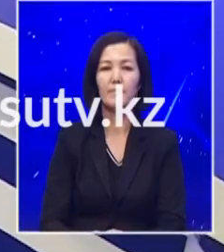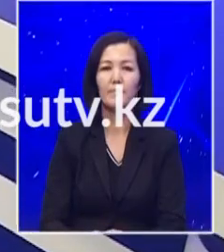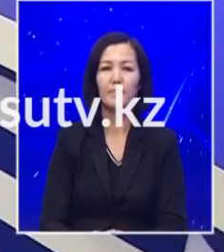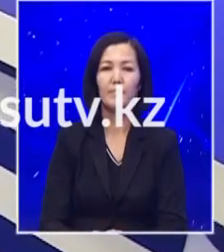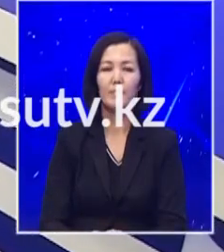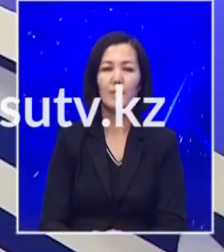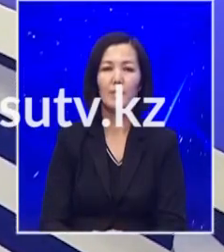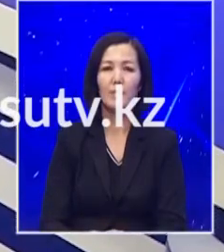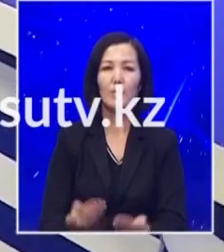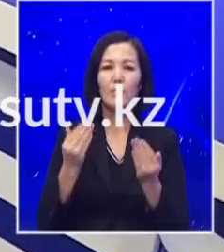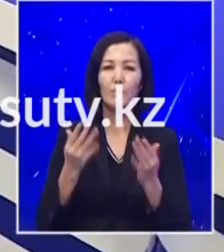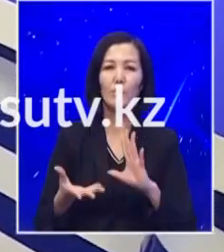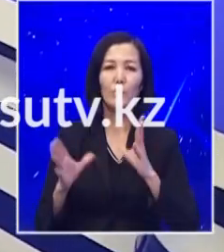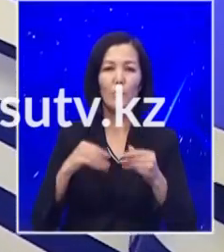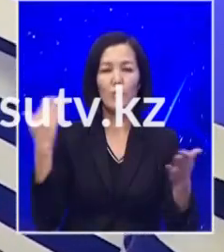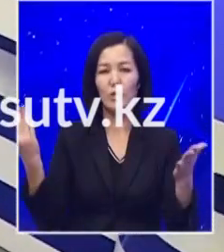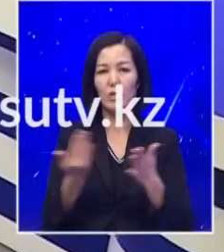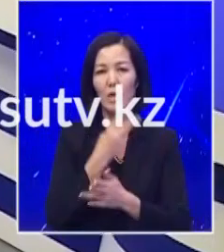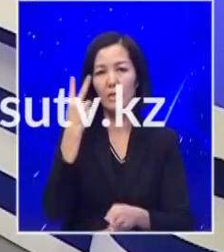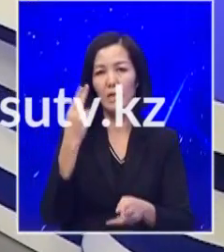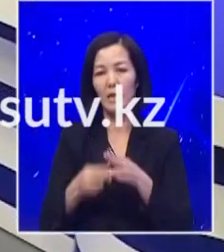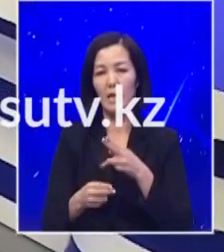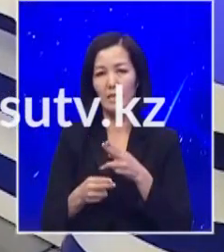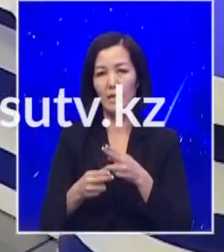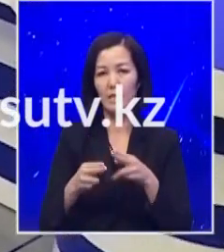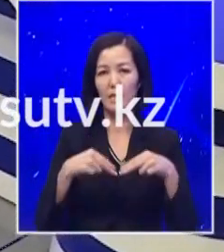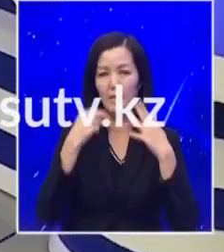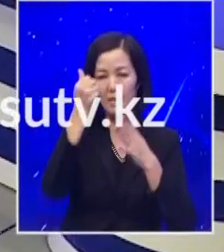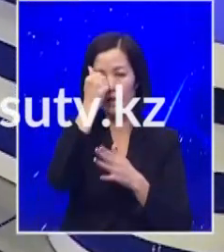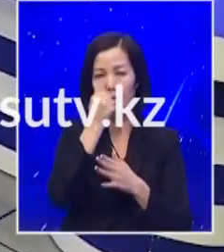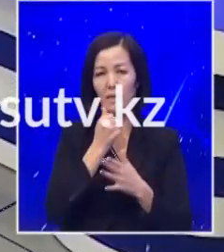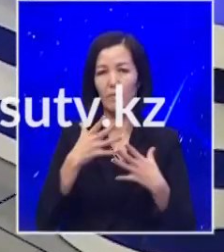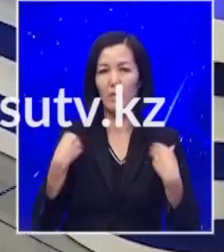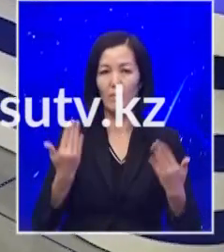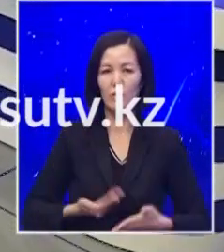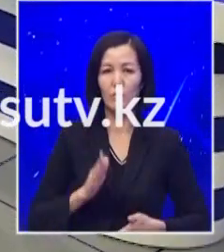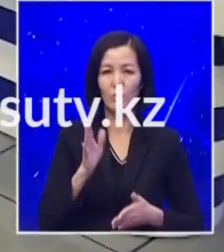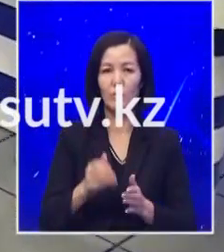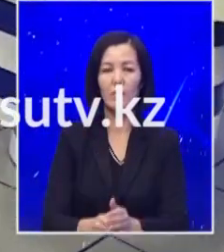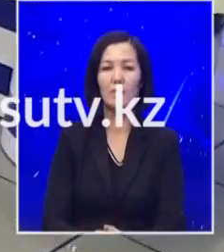Қадірменді көрермен, бүгінгі айтар ақпараттар легі осы. Аман сау болыңыздар.